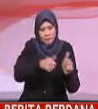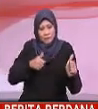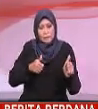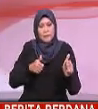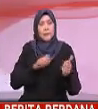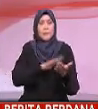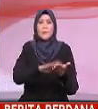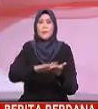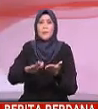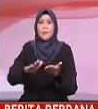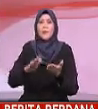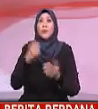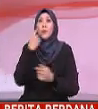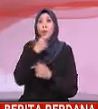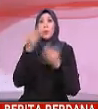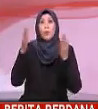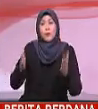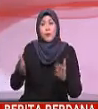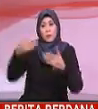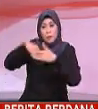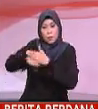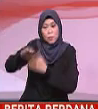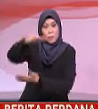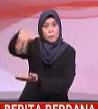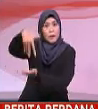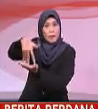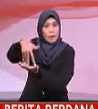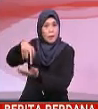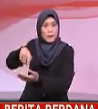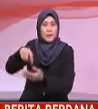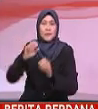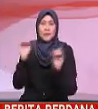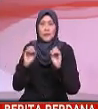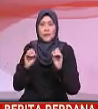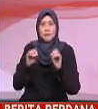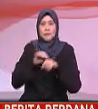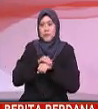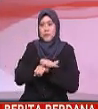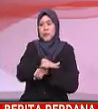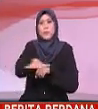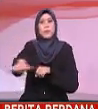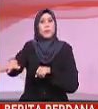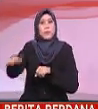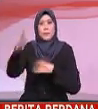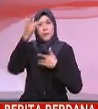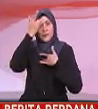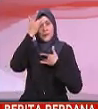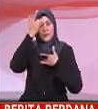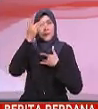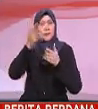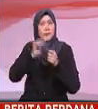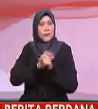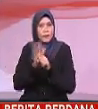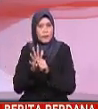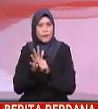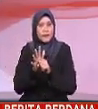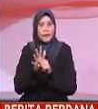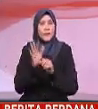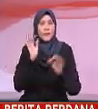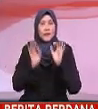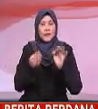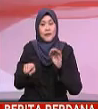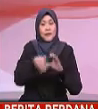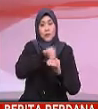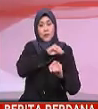yang bakal dimasukkan ke dalam itu tidak terdedah, dijangkiti ataupun meninggalkan virus itu apabila